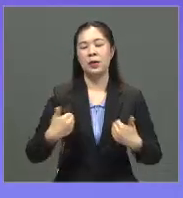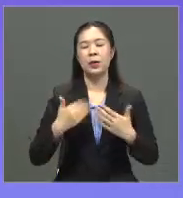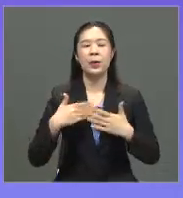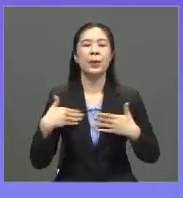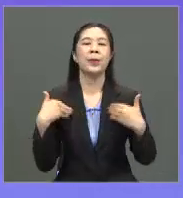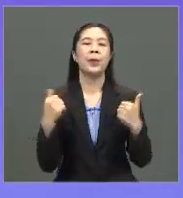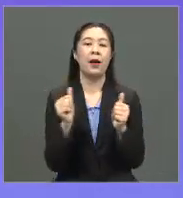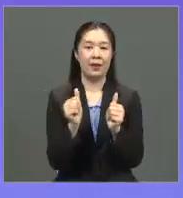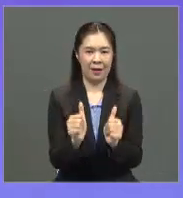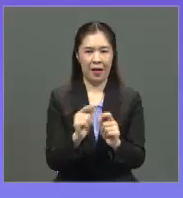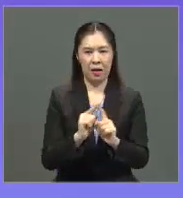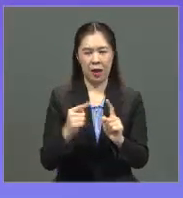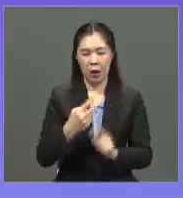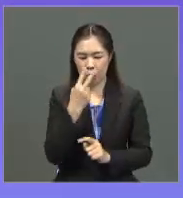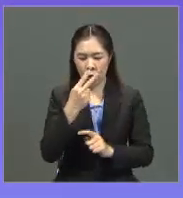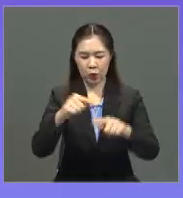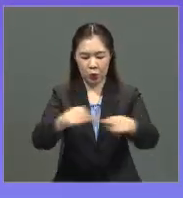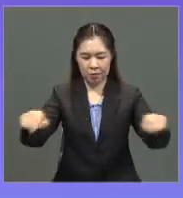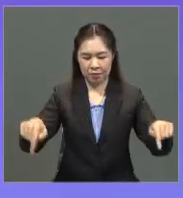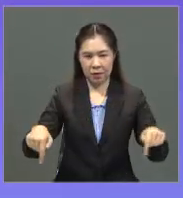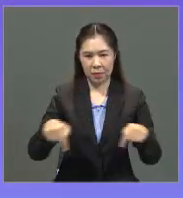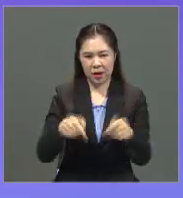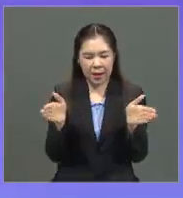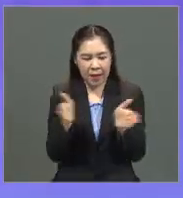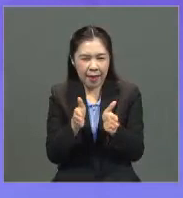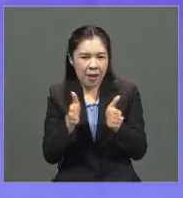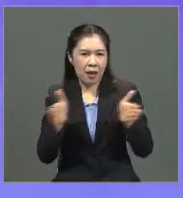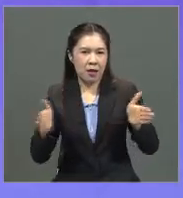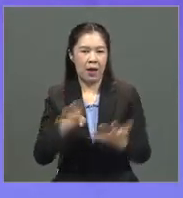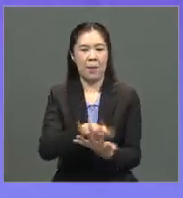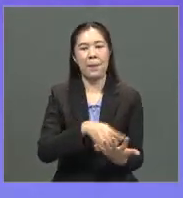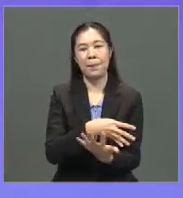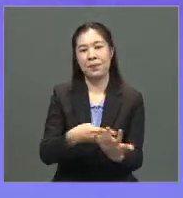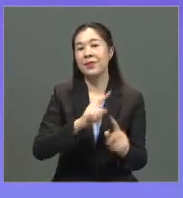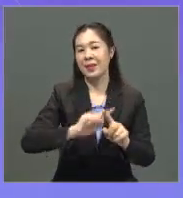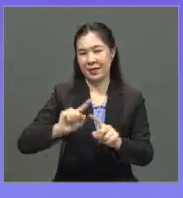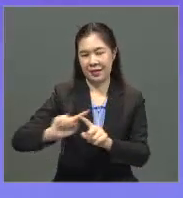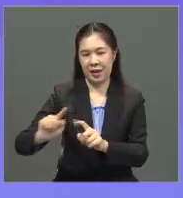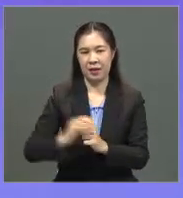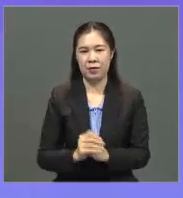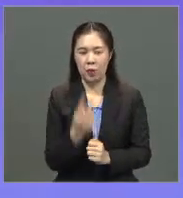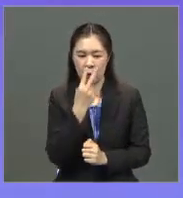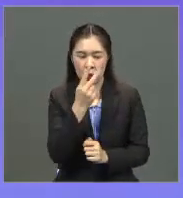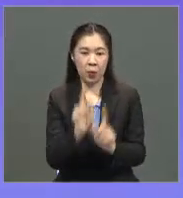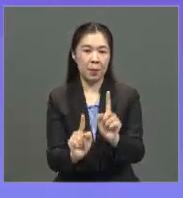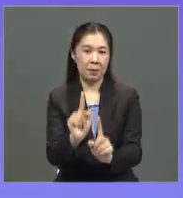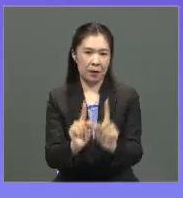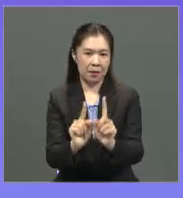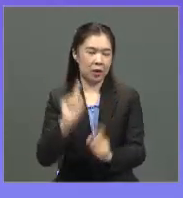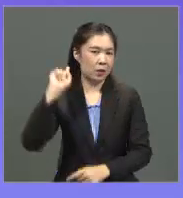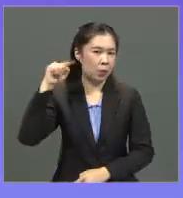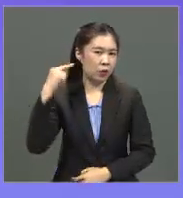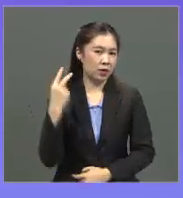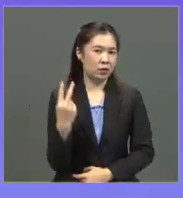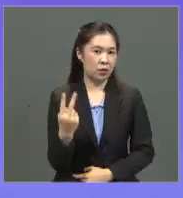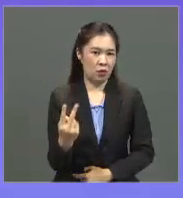กันมากขึ้นก็ต้องดูเรื่องของขนาดของพื้นที่และก็มาตรการต่างๆรวมทั้งวันนี้ก็ได้มีการประเมินเรื่องของสำนักงานหลังจากพบเมื่อวานนี้นะหญิง